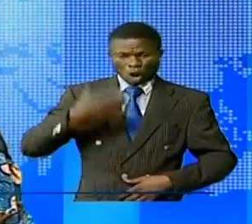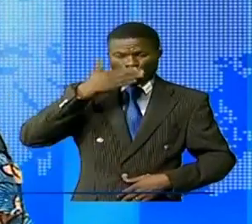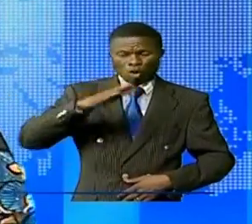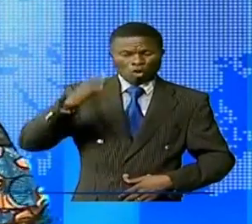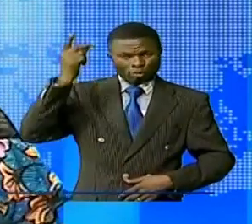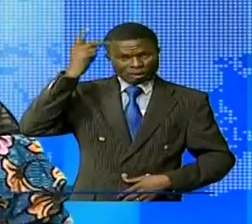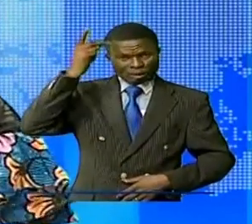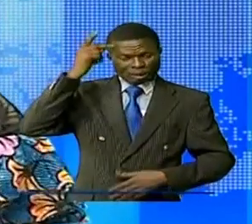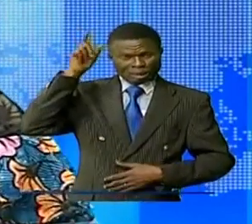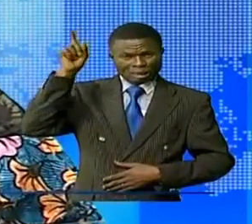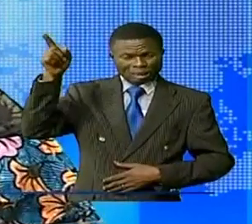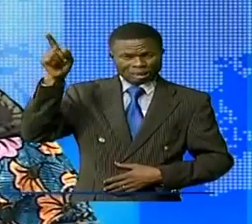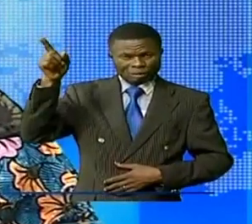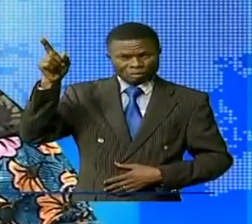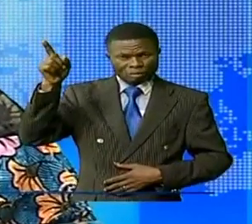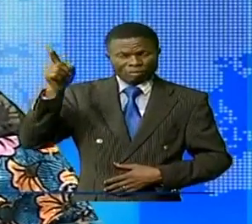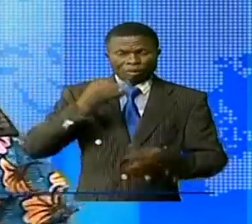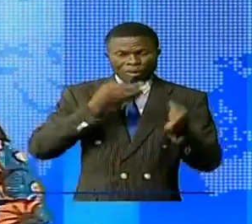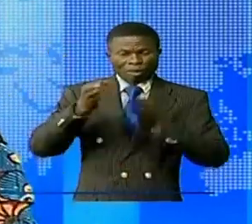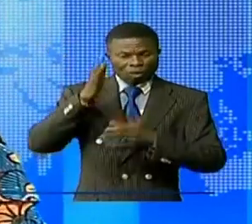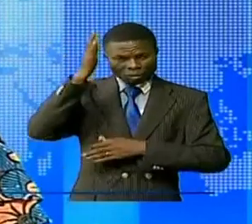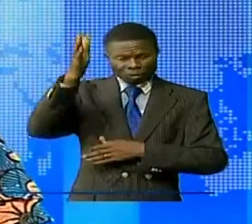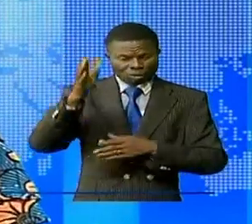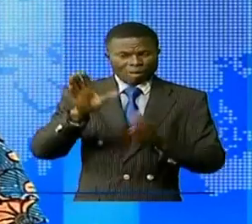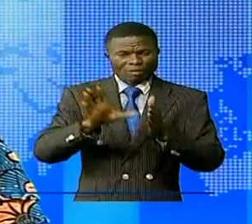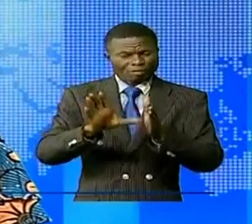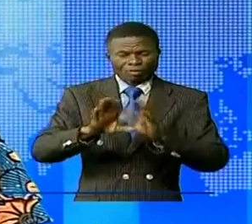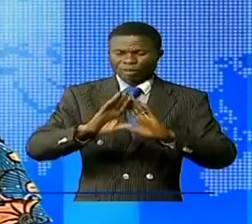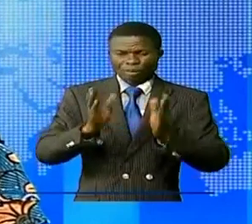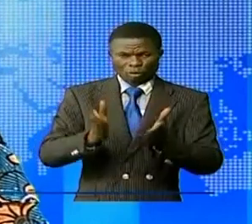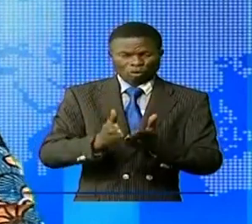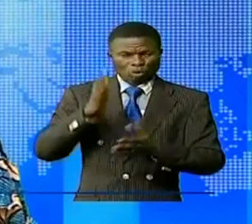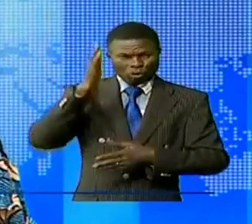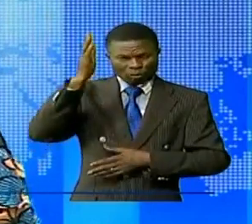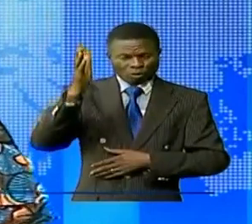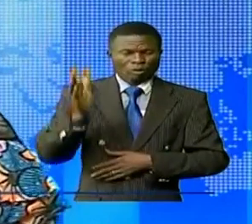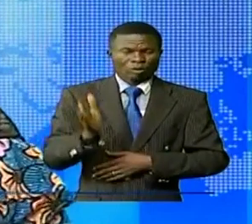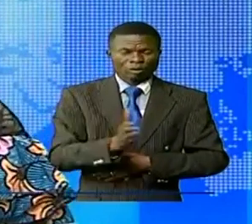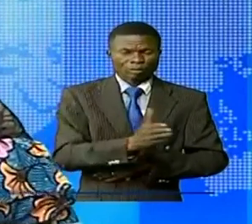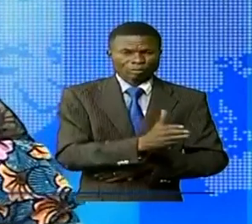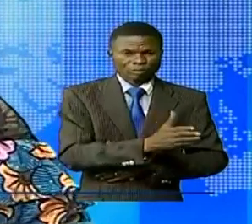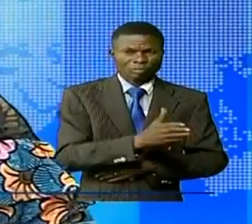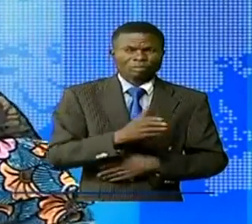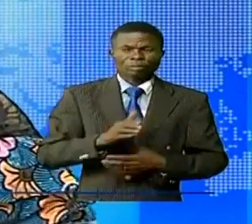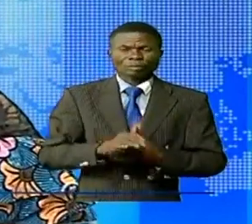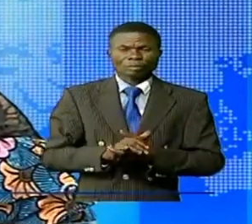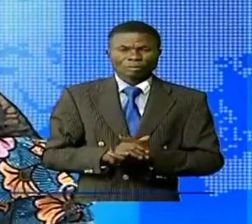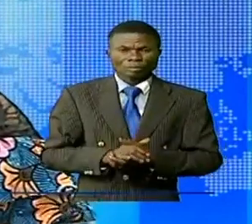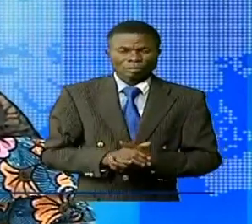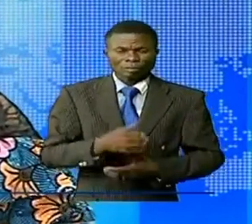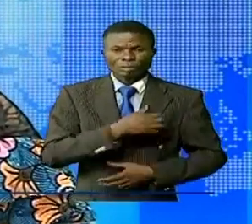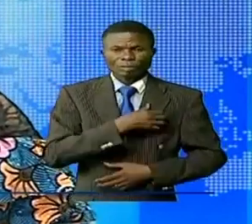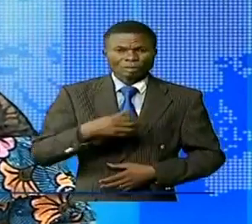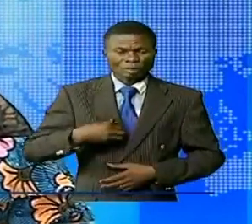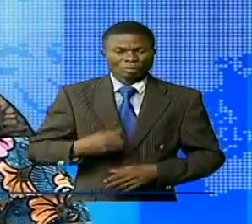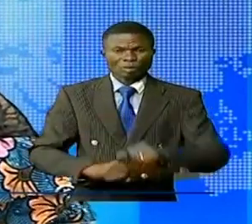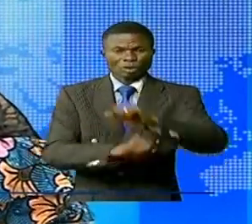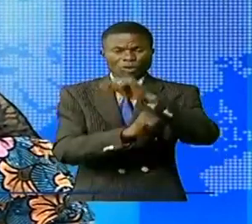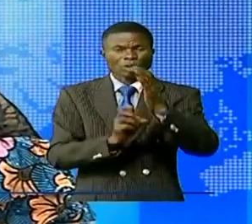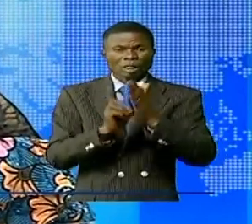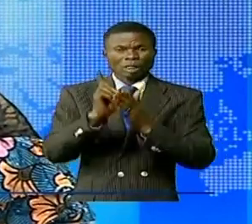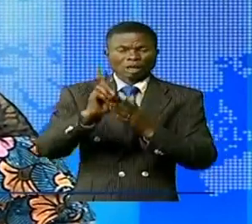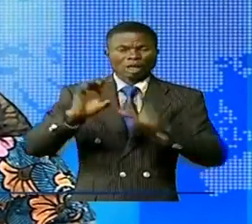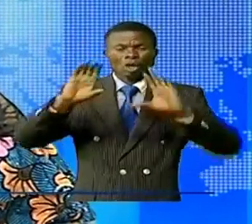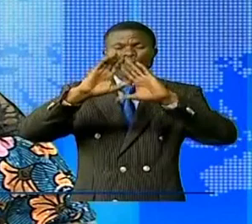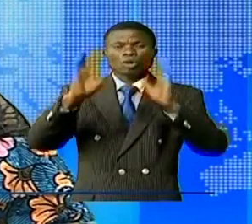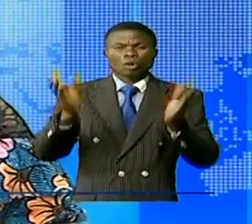cliniques universitaires. Nous y reviendrons avec force détails dans nos prochaines éditions. Femmes piliers du développement